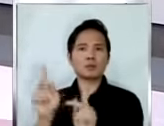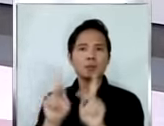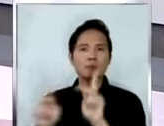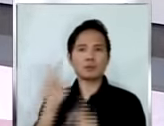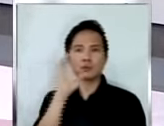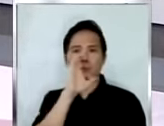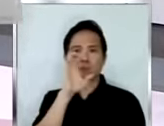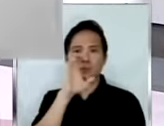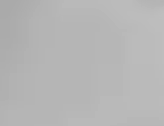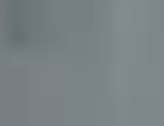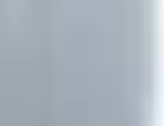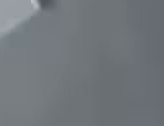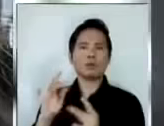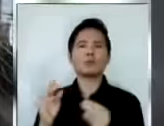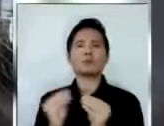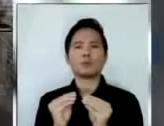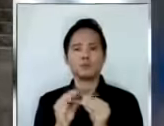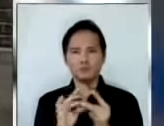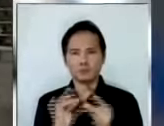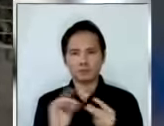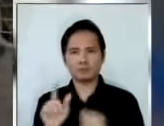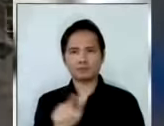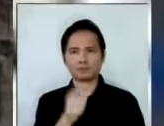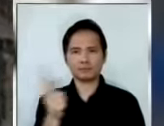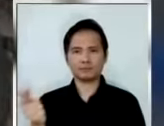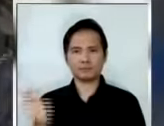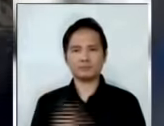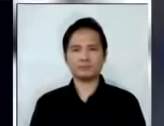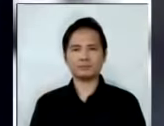si Dano Tingkungko.